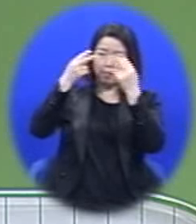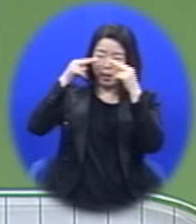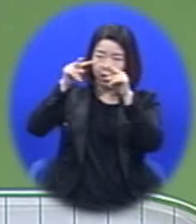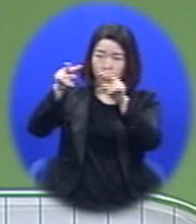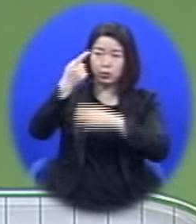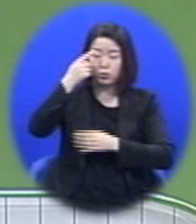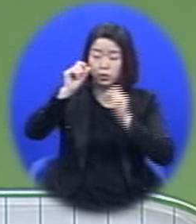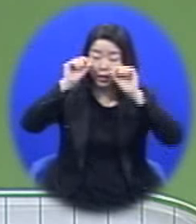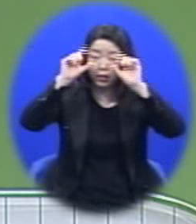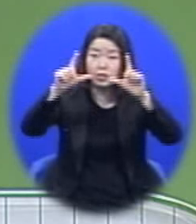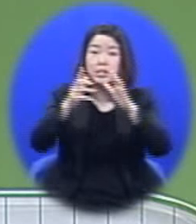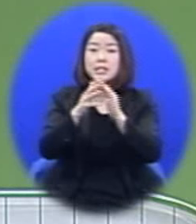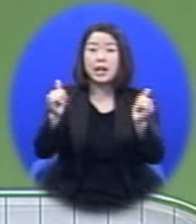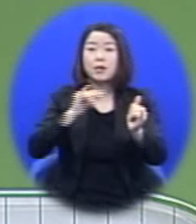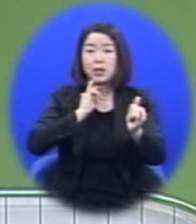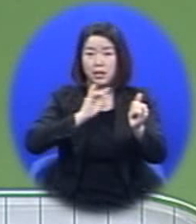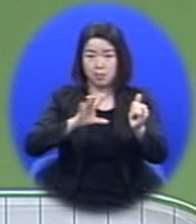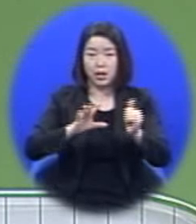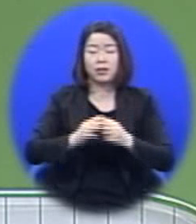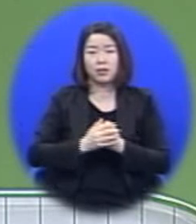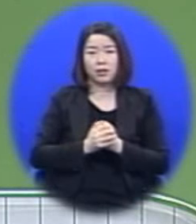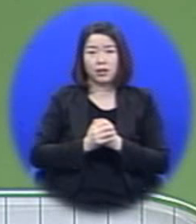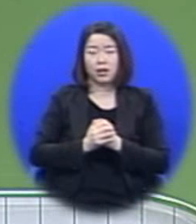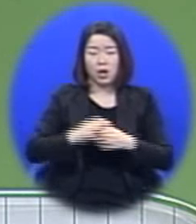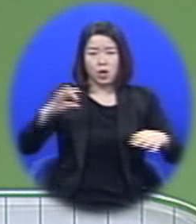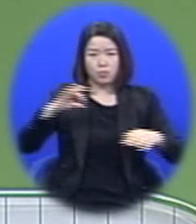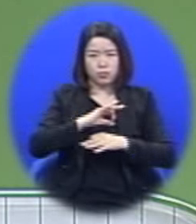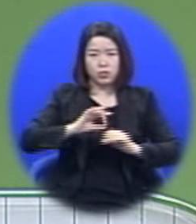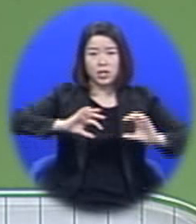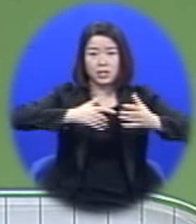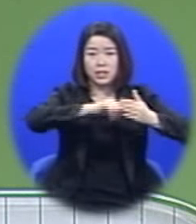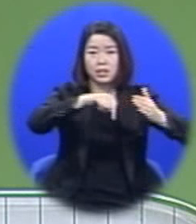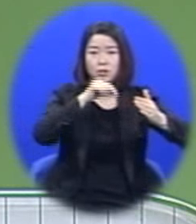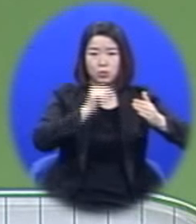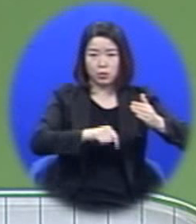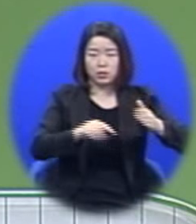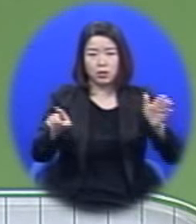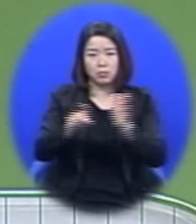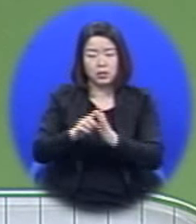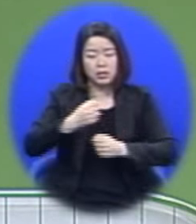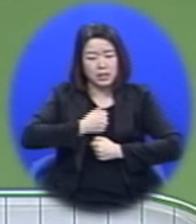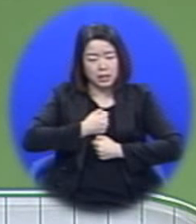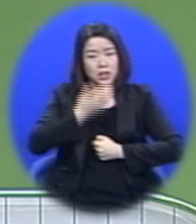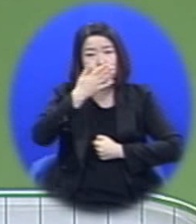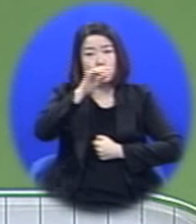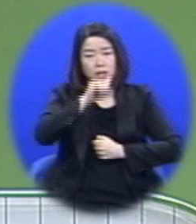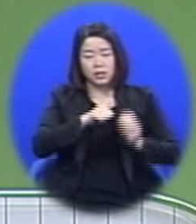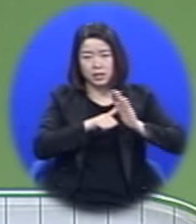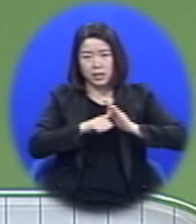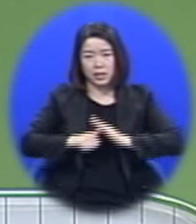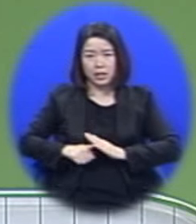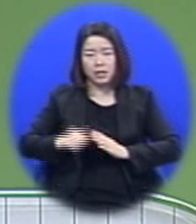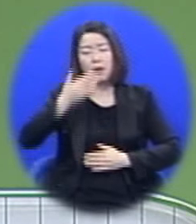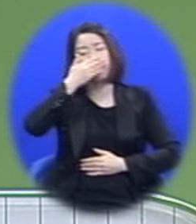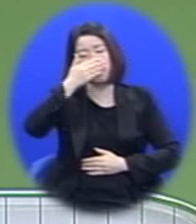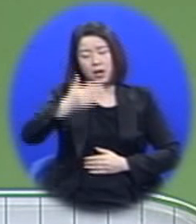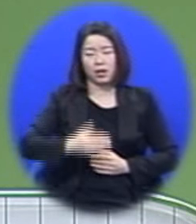뜨이는 사람에게만 불의한 세상 가운데서 믿음을 지킬 수 있는 인내가